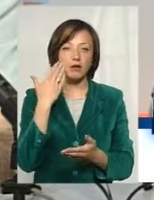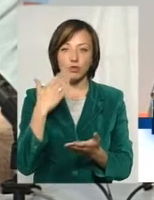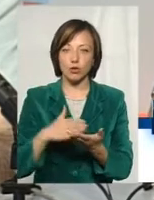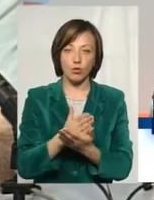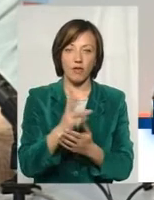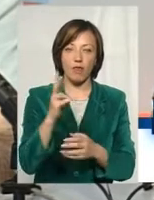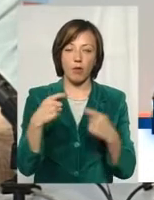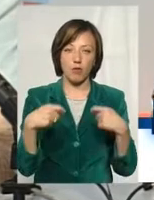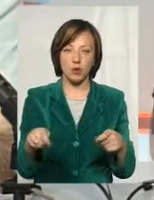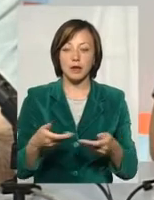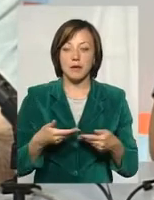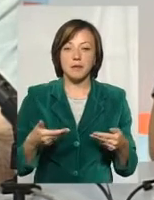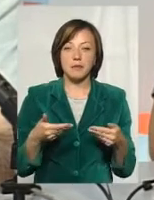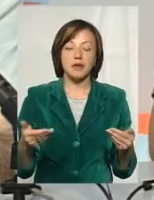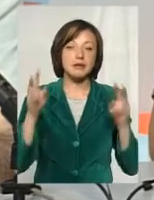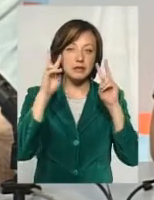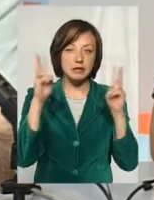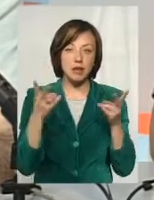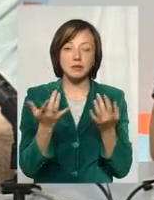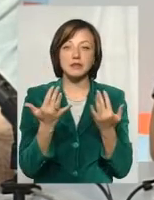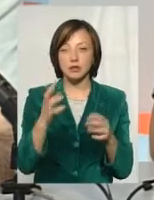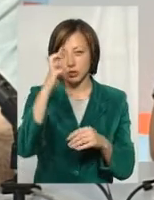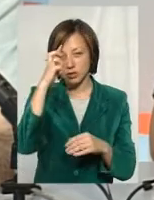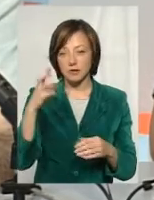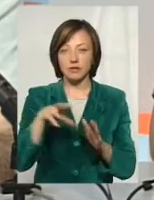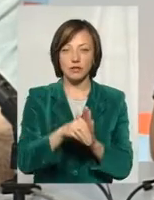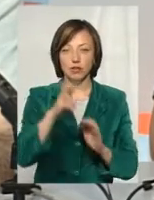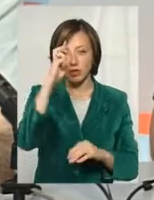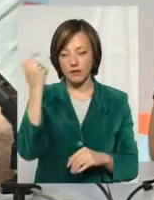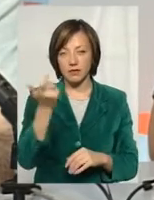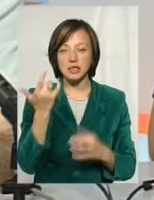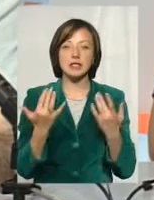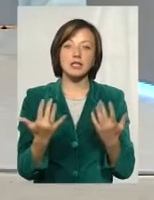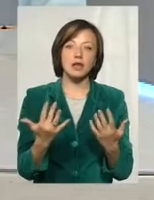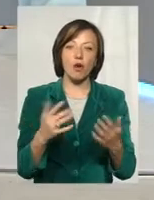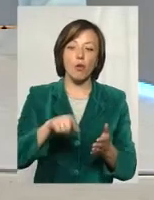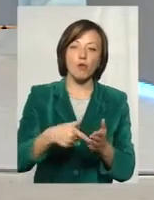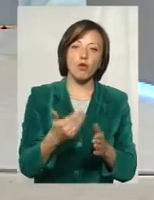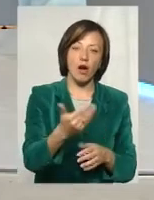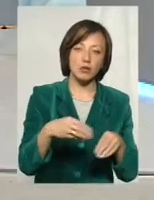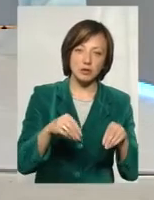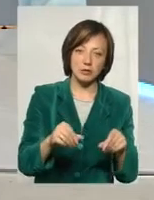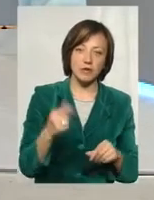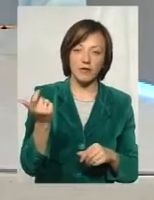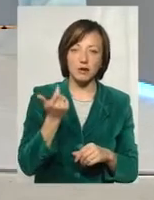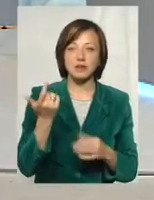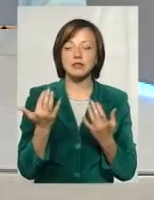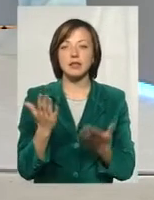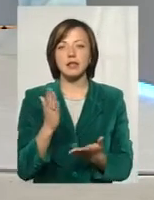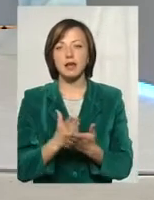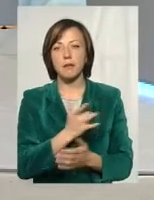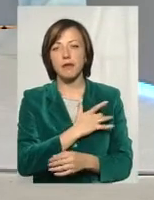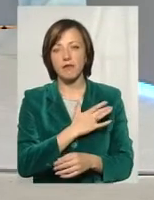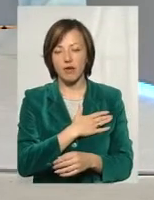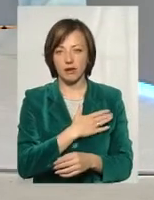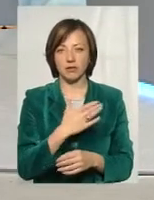продаж. Чому? Ми не знаємо, скільки в нас землі в державній власності, точної кількості, скільки в нас є комунальної власності, скільки в нас є в